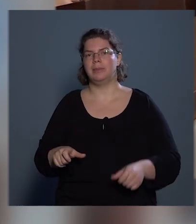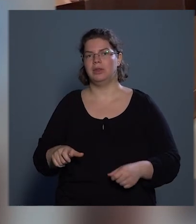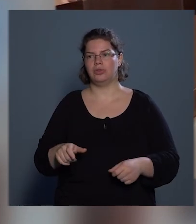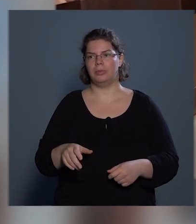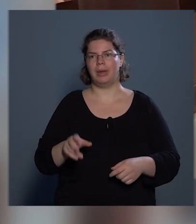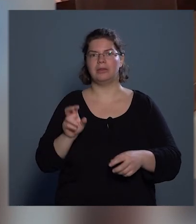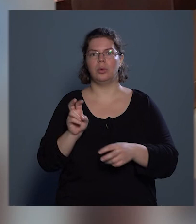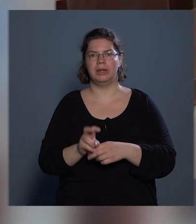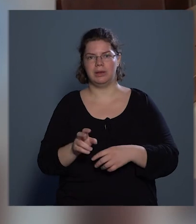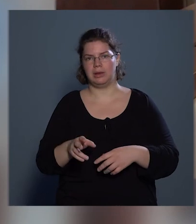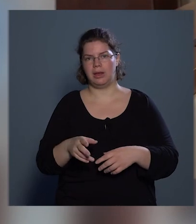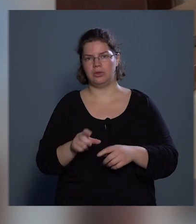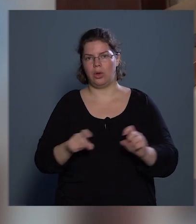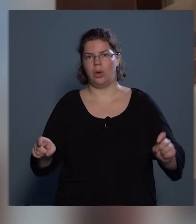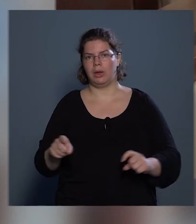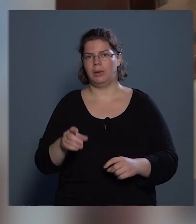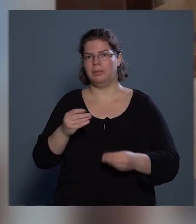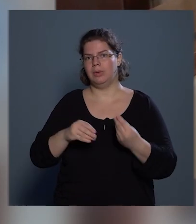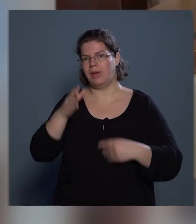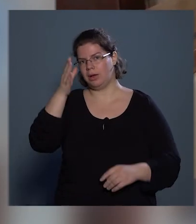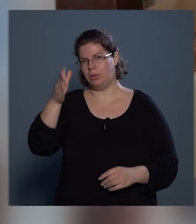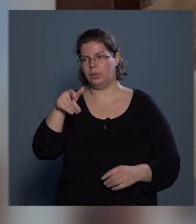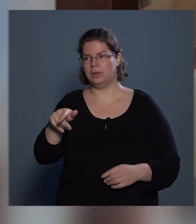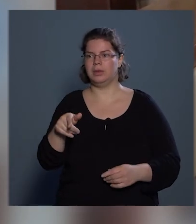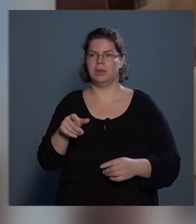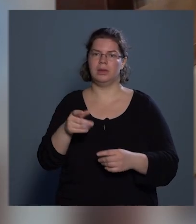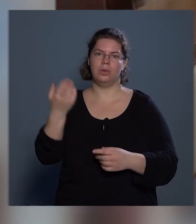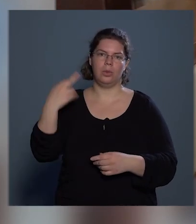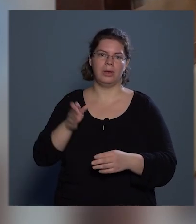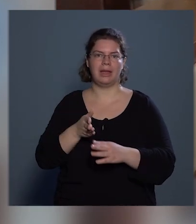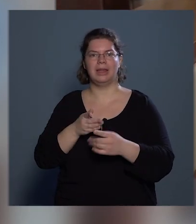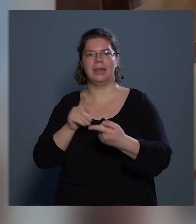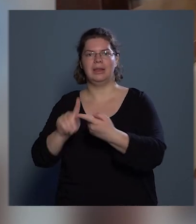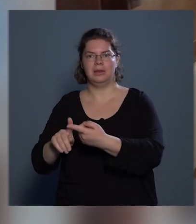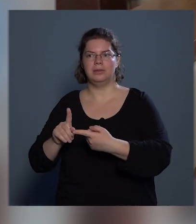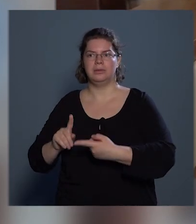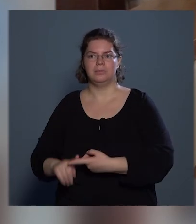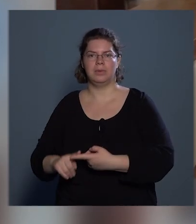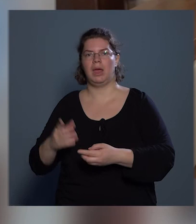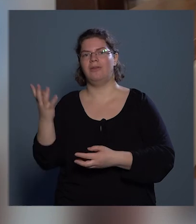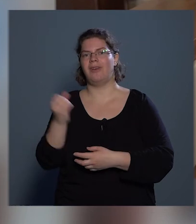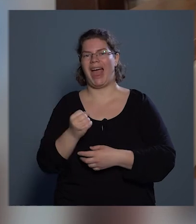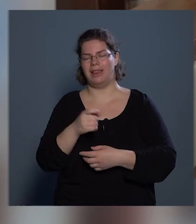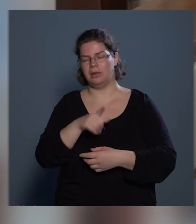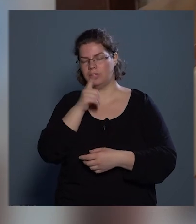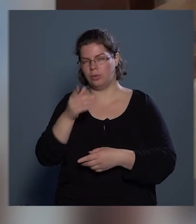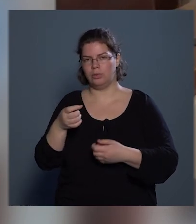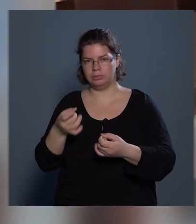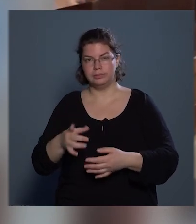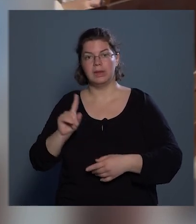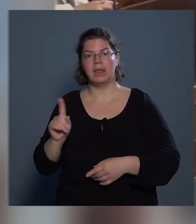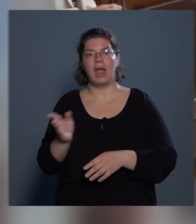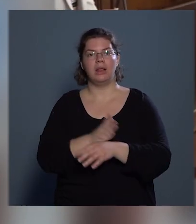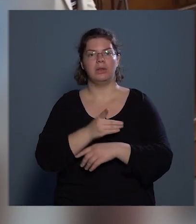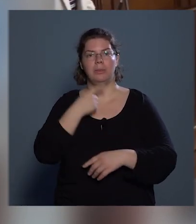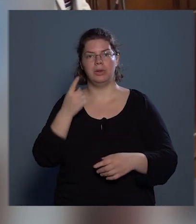mivel Komlóci úr nekik intézett viszont választ, fogok szót adni. Előtte azonban hadd mondjak annyit, hogy